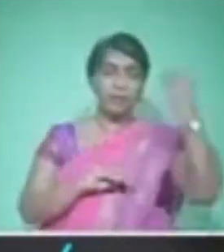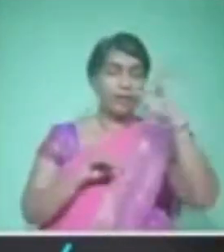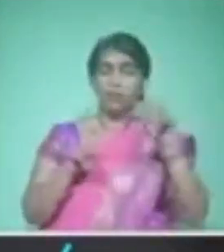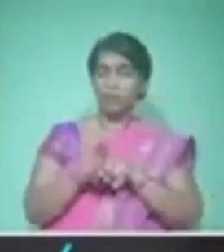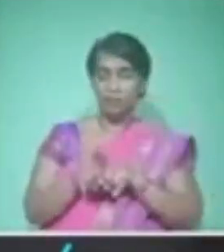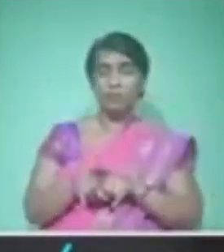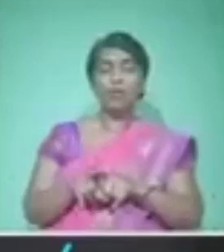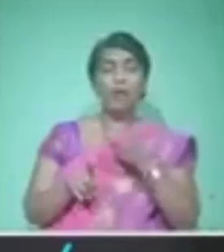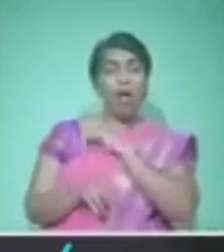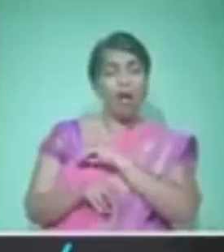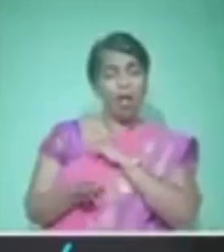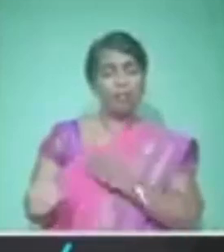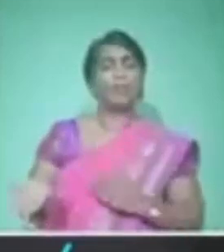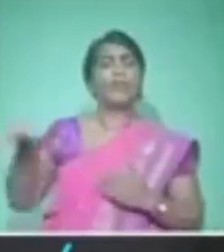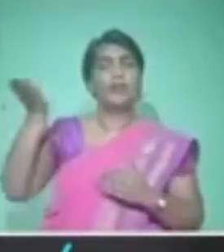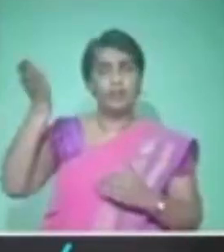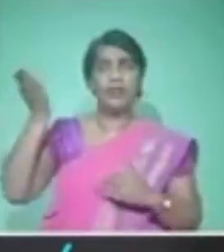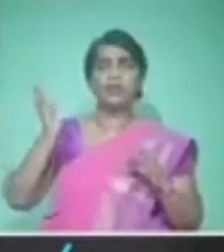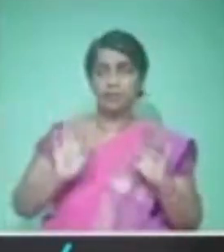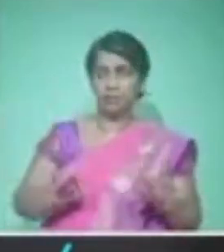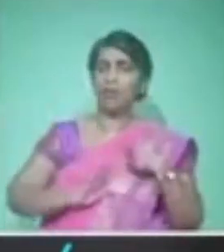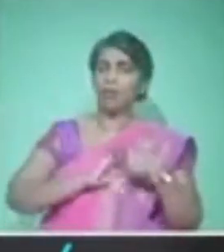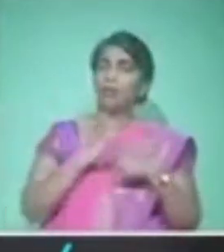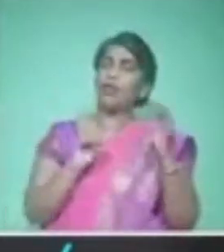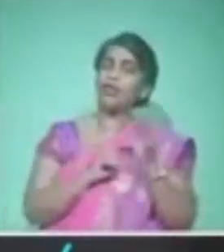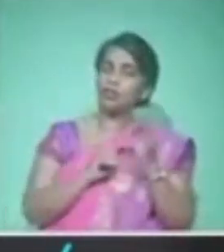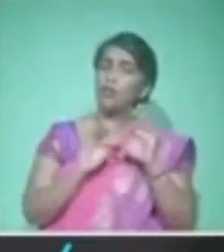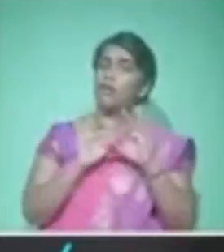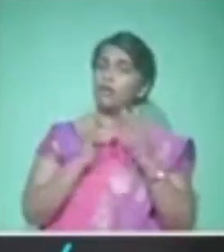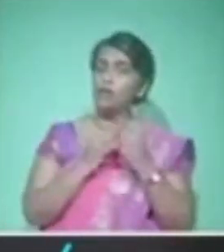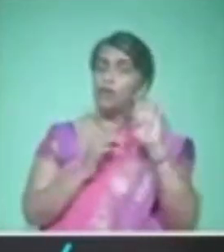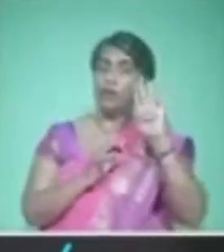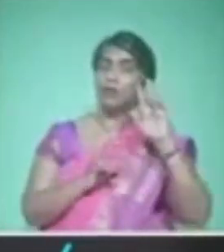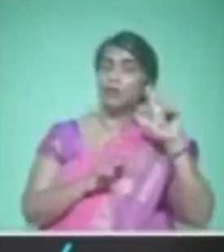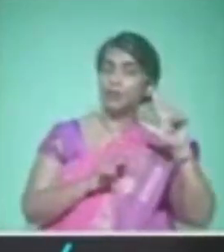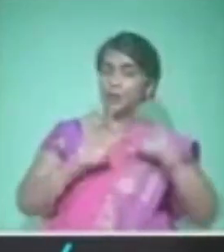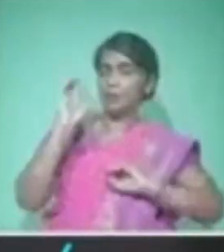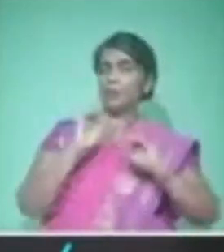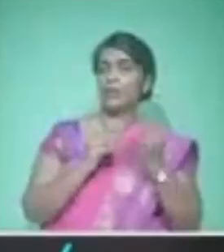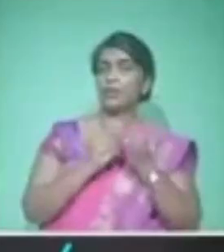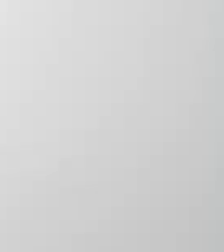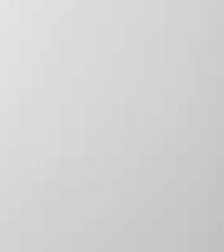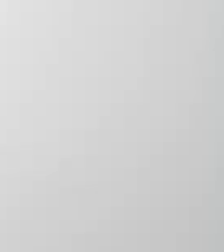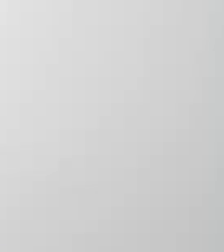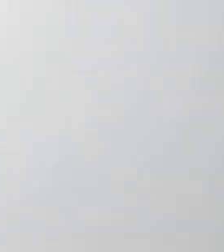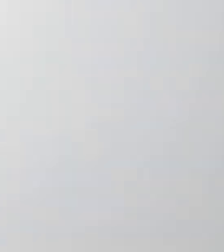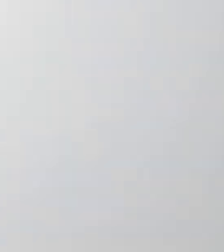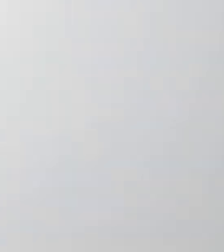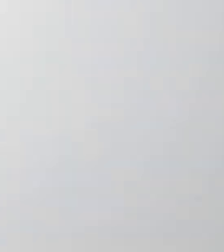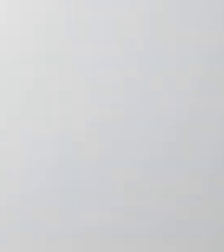නෙමෙයි ආදායම වැඩි කරන්න කියනවා මේ රටේ දුප්පත් ඒ පවුල් 148ට ලබා දුන්න කාලයට ස්තුතියි